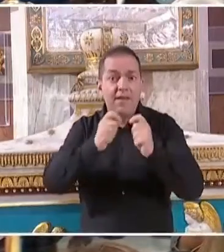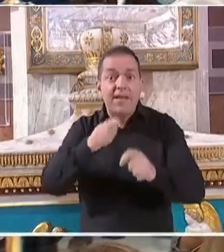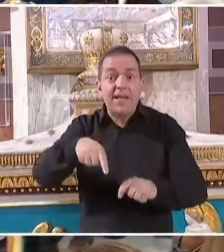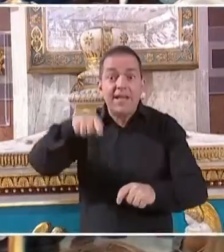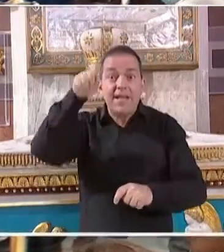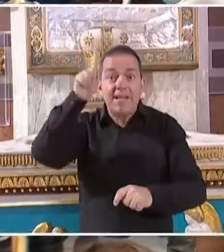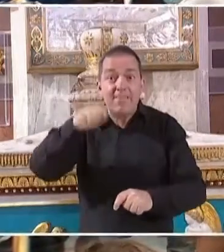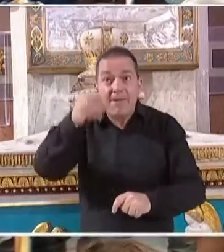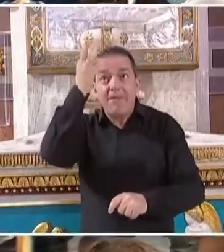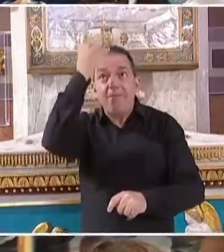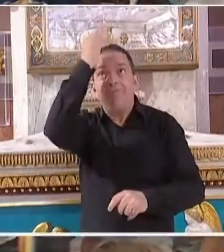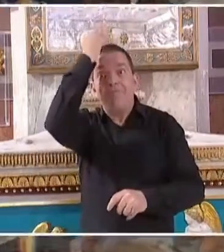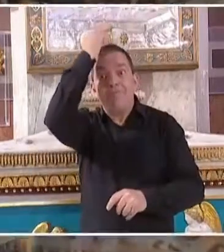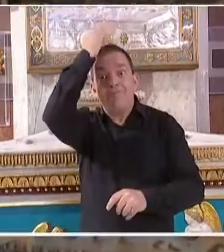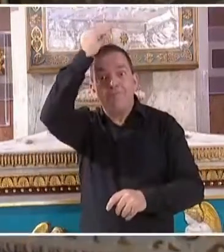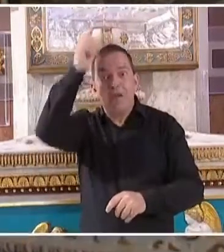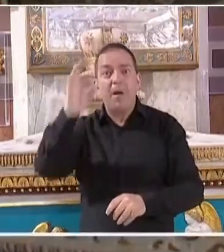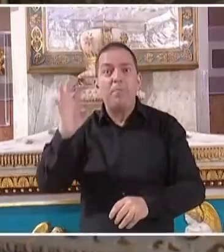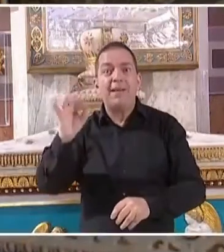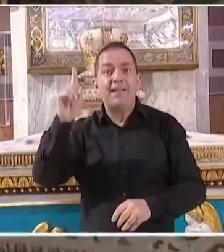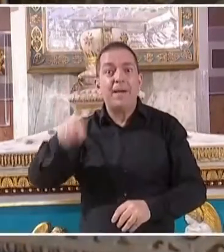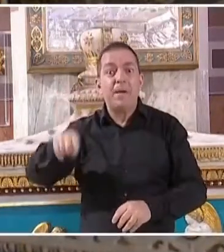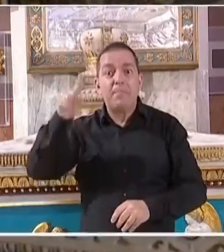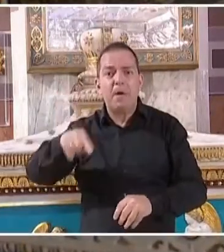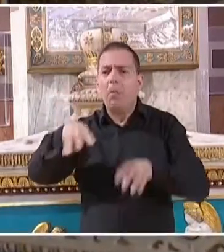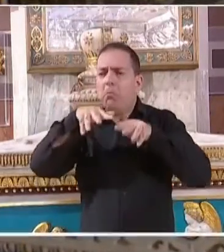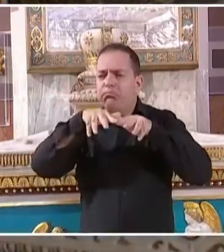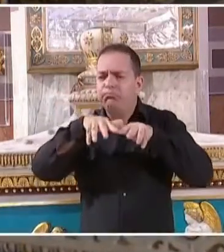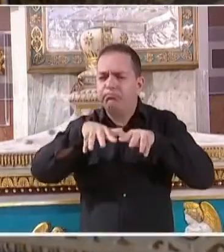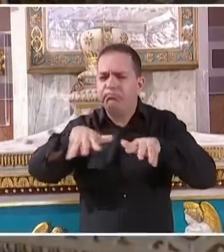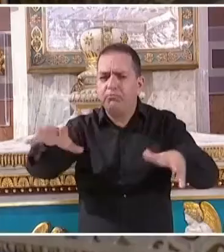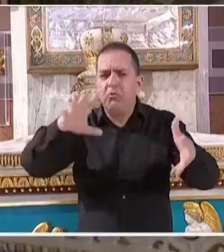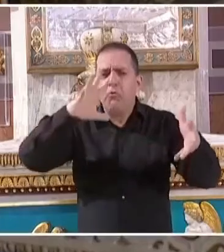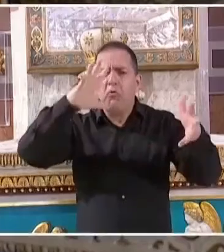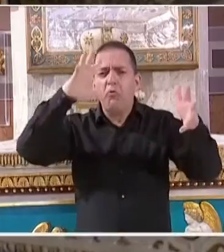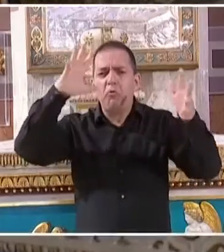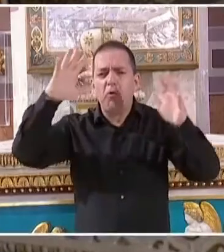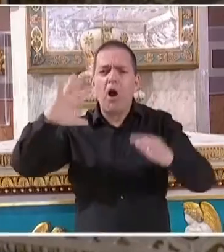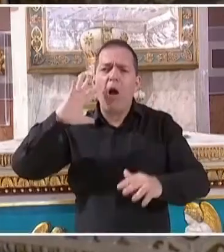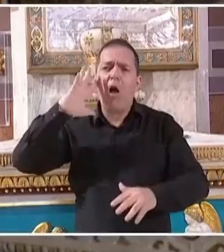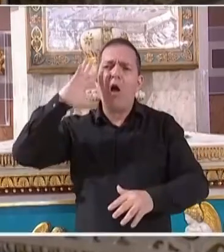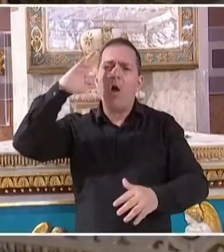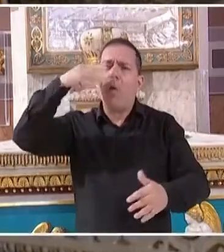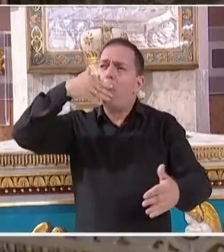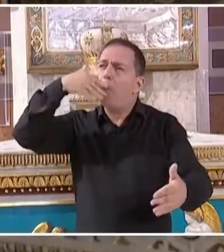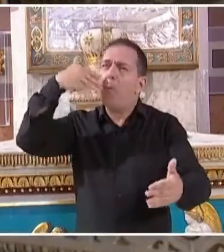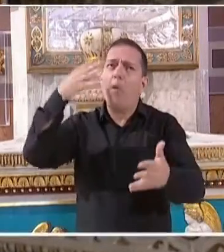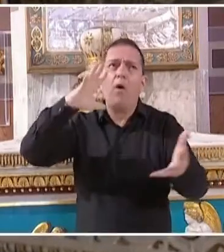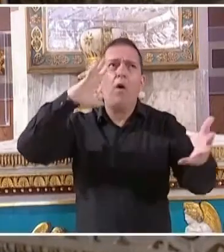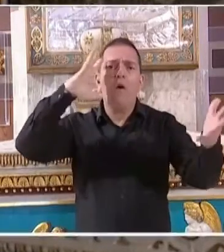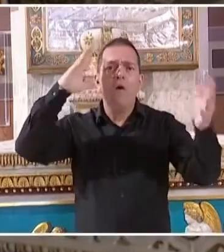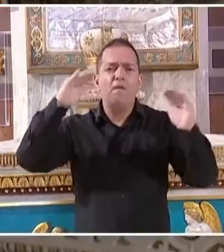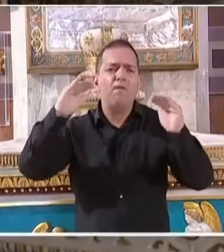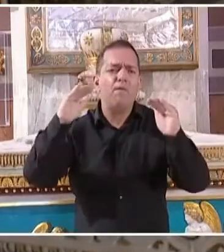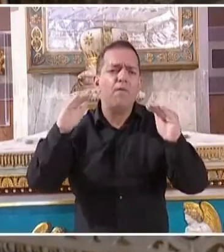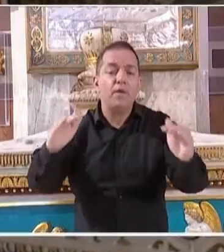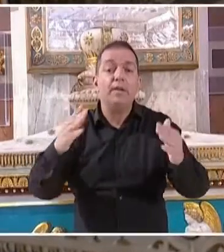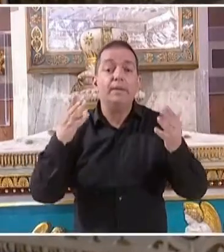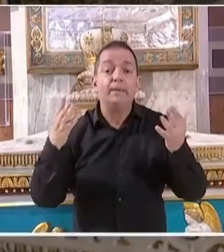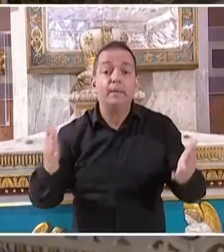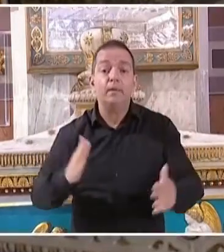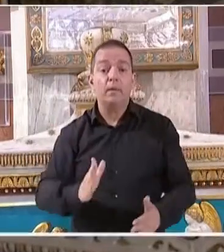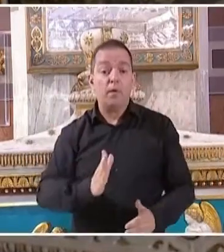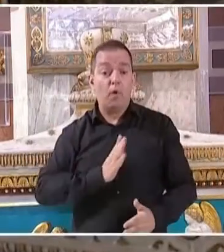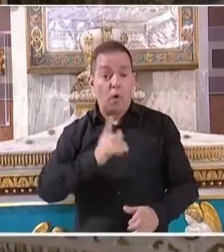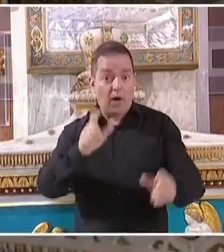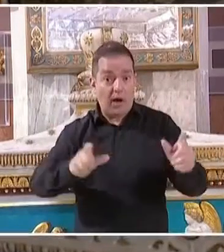Πεντηκοστής και έως της συντελείας των αιώνων. Να ζει ο άνθρωπος την χάρη